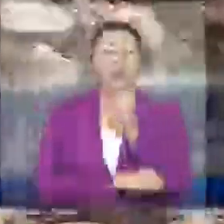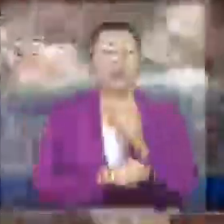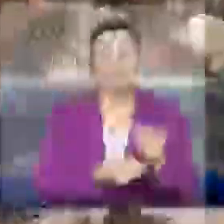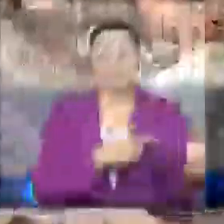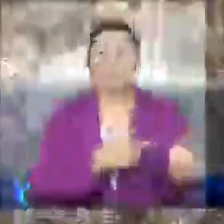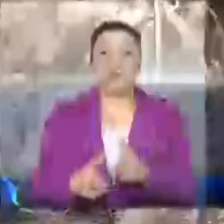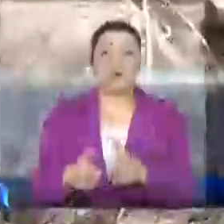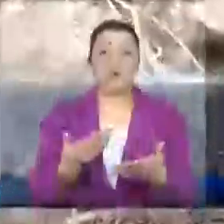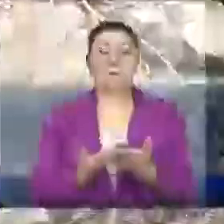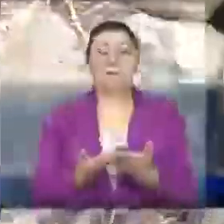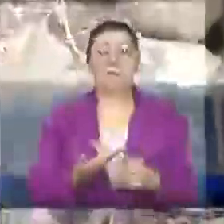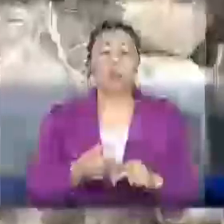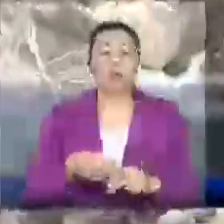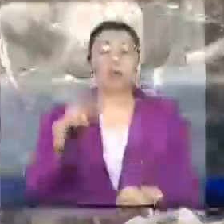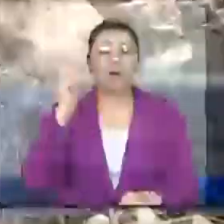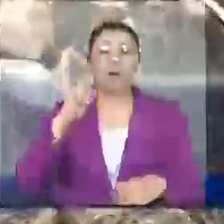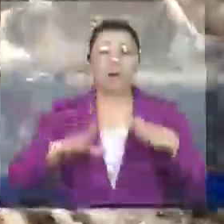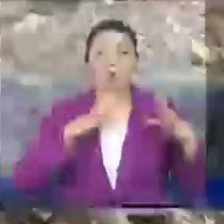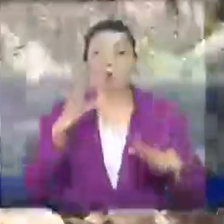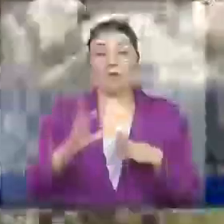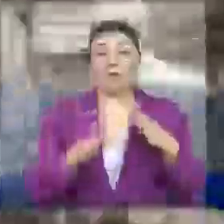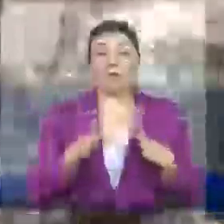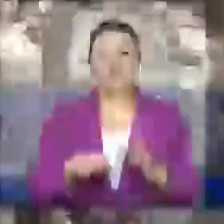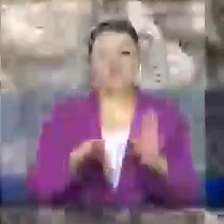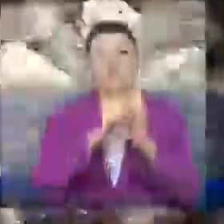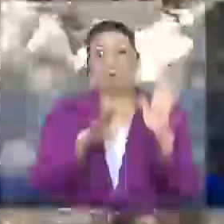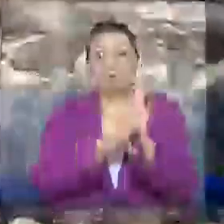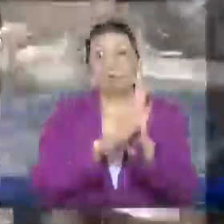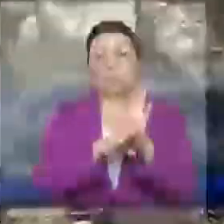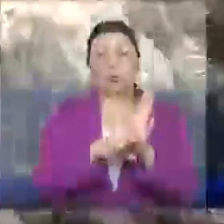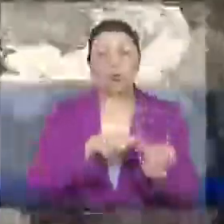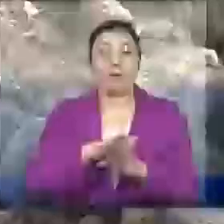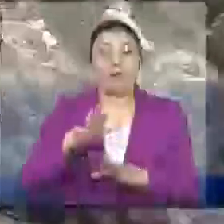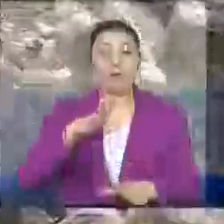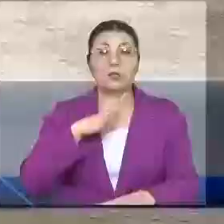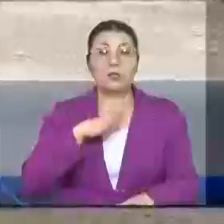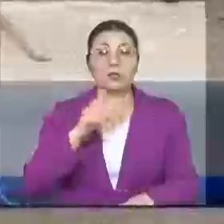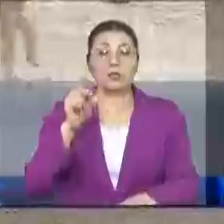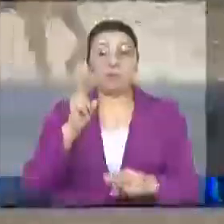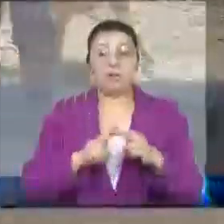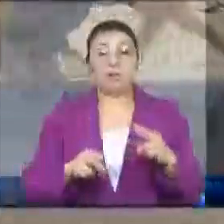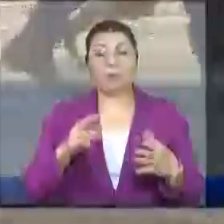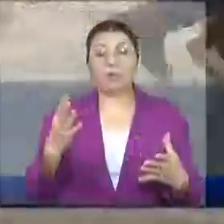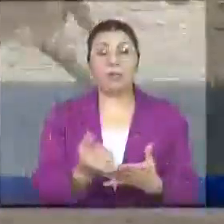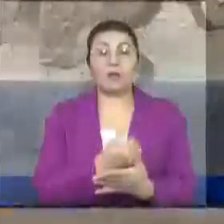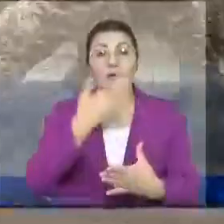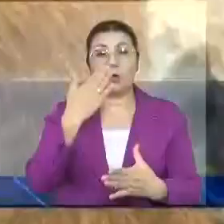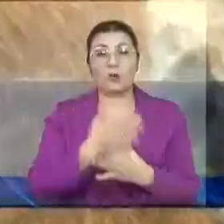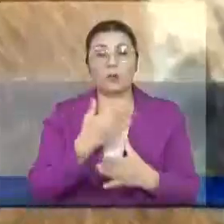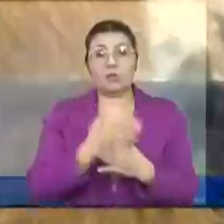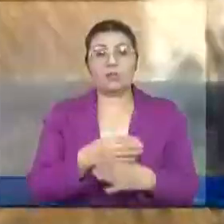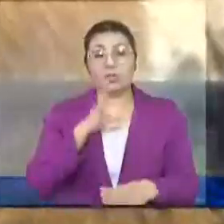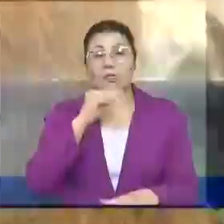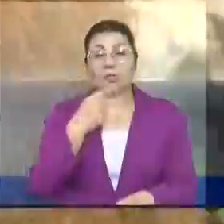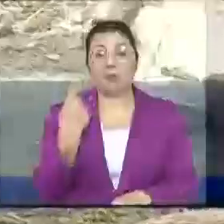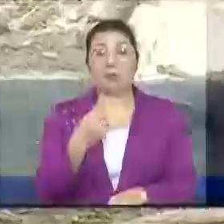келді. Бүгінгі сейсмикалық оқу-жаттығу жиынының сценарийі осылай өрбіді. Іссіз жоғалғандарды табуға көмектескен қызметтік иттің